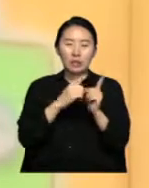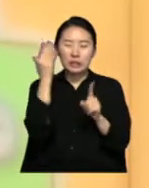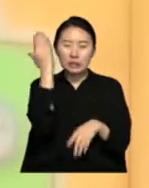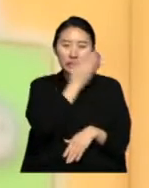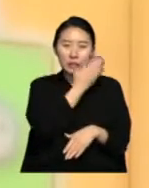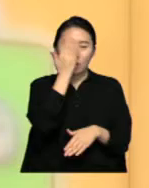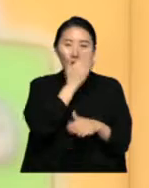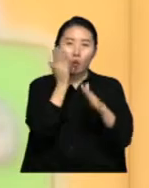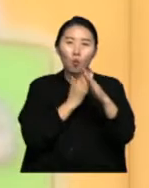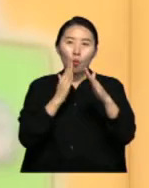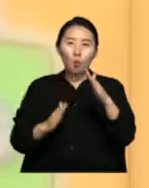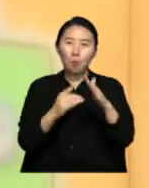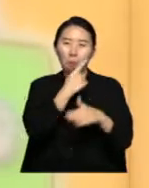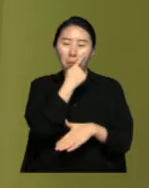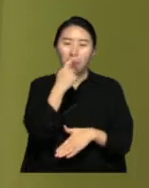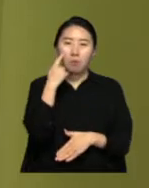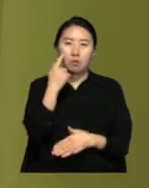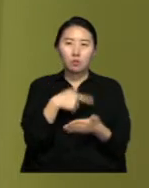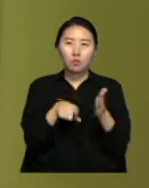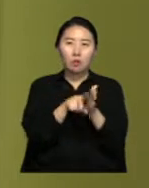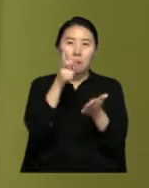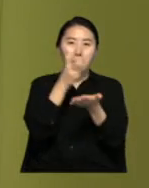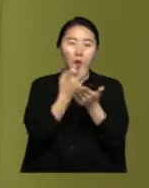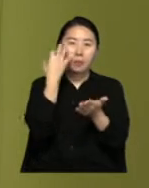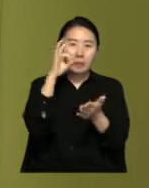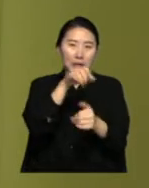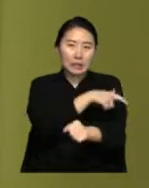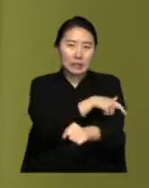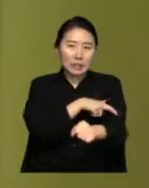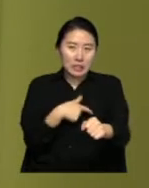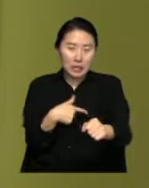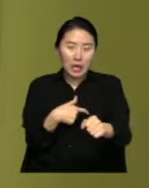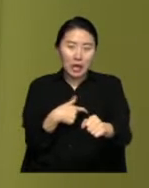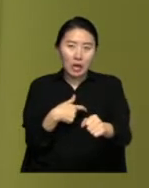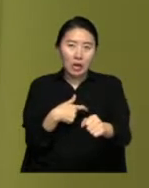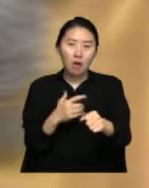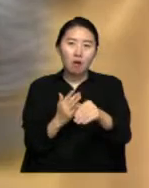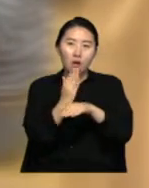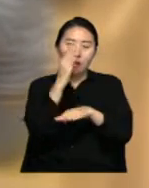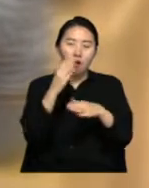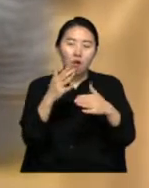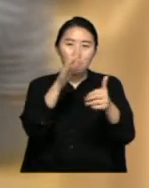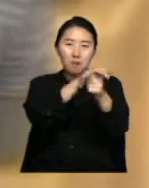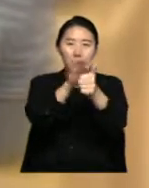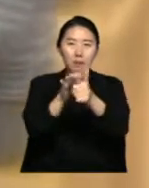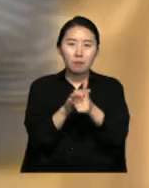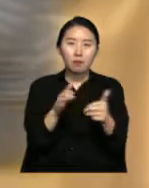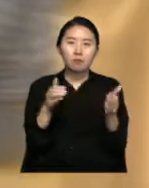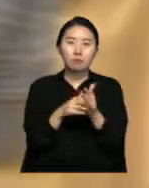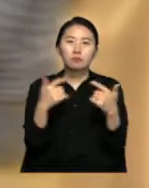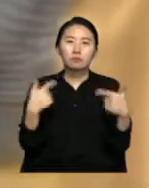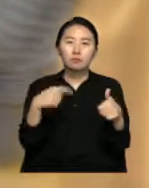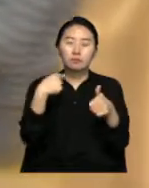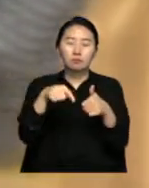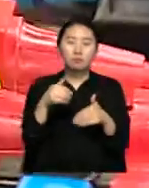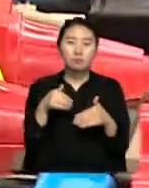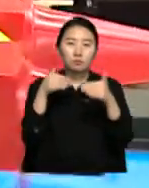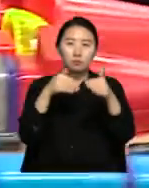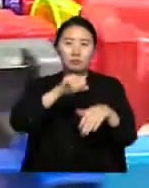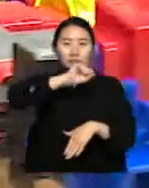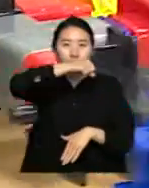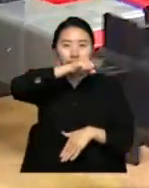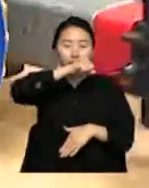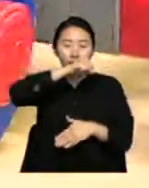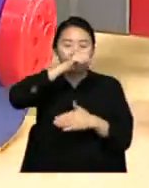투명성과 공공성 보장을 위해 법인이사회에 개방이사를 과반 이상 선임해야 하고 매월 교육과정과 회계